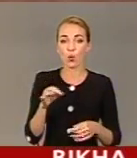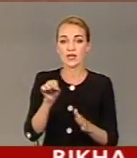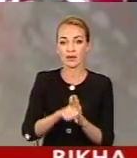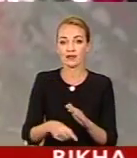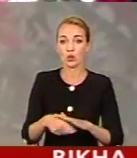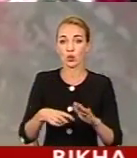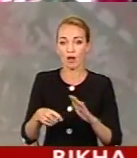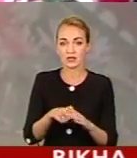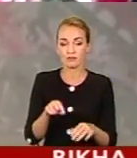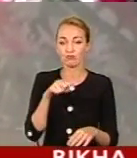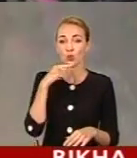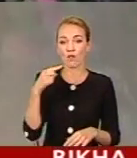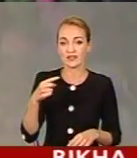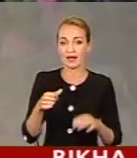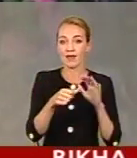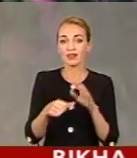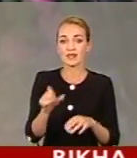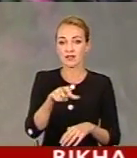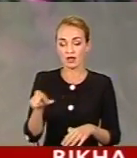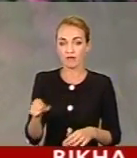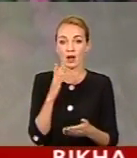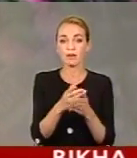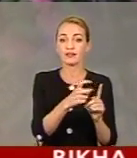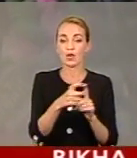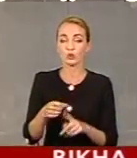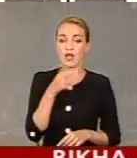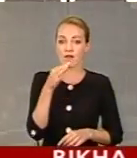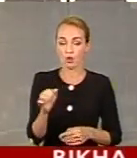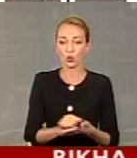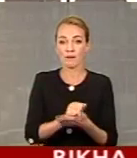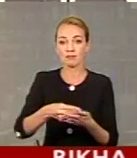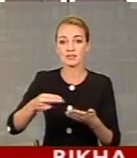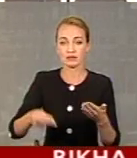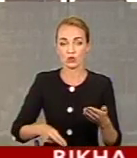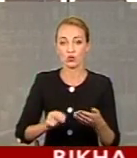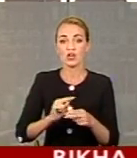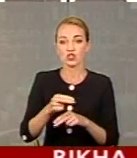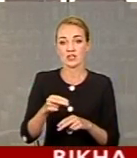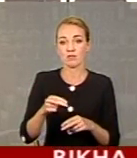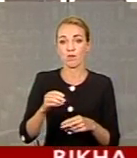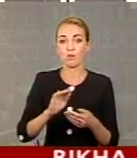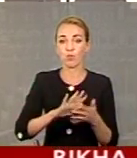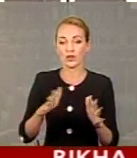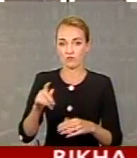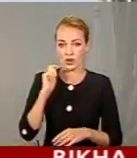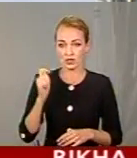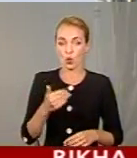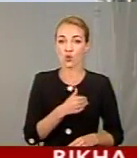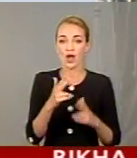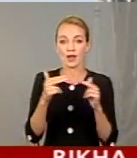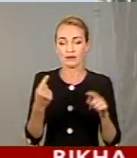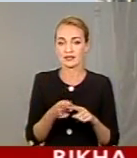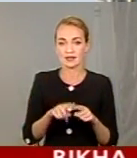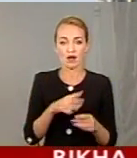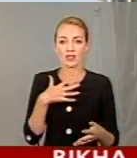на Донбасі псковських десантників, прямим текстом заявляє, документ підписано через події в Україні. Хоча Кремль це